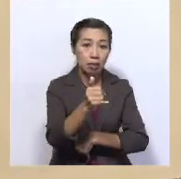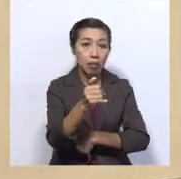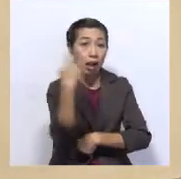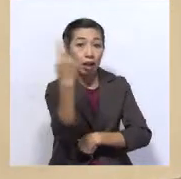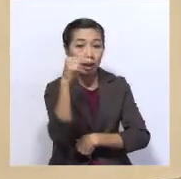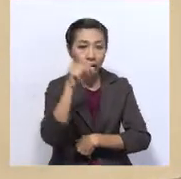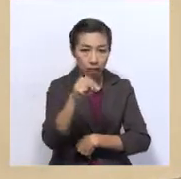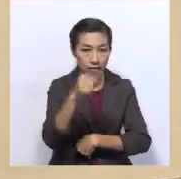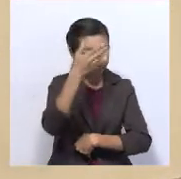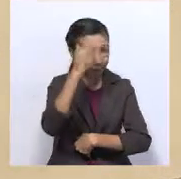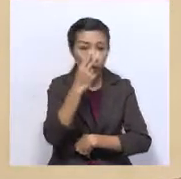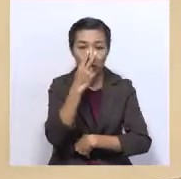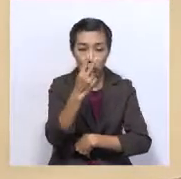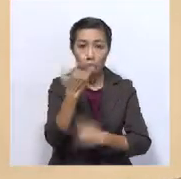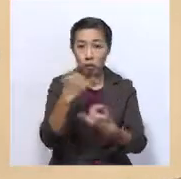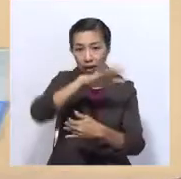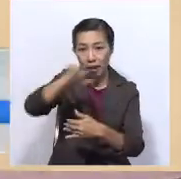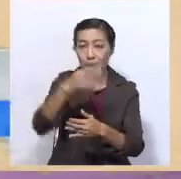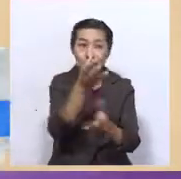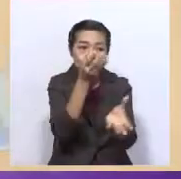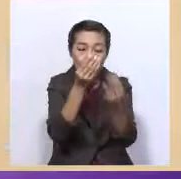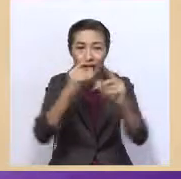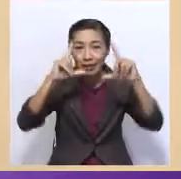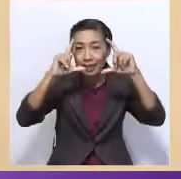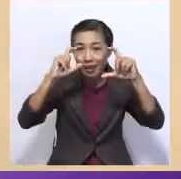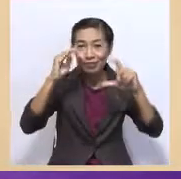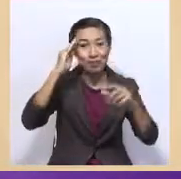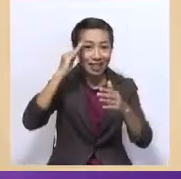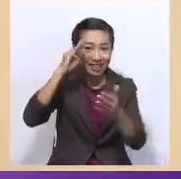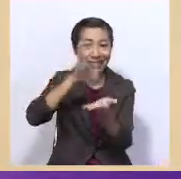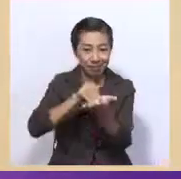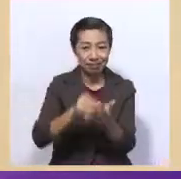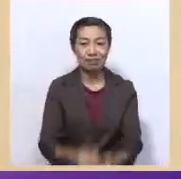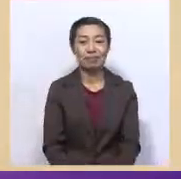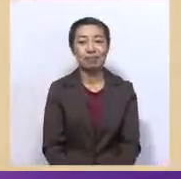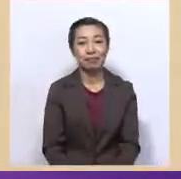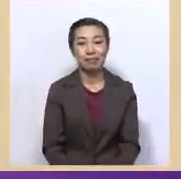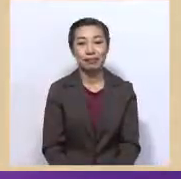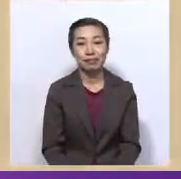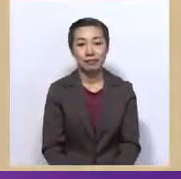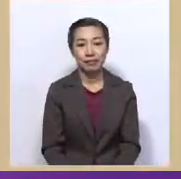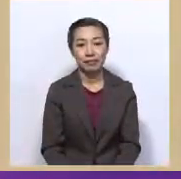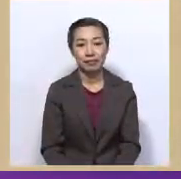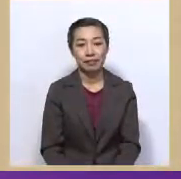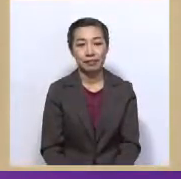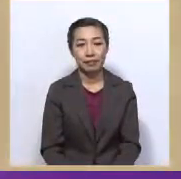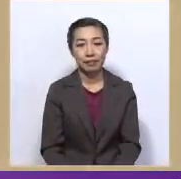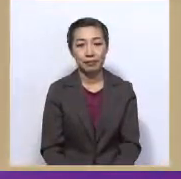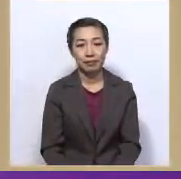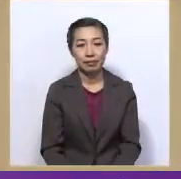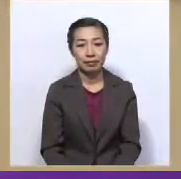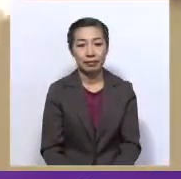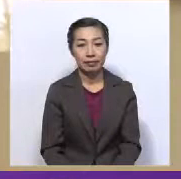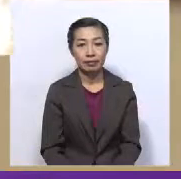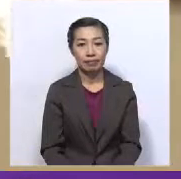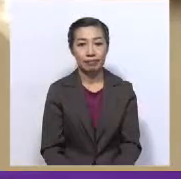ลยค่ะเราไปชมและเรียนรู้พร้อมถ่ายรูปเป็นที่ระลึกกันค่ะ มูลค่า1บาทนะคะก็ซื้อบัตร